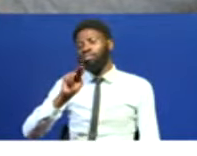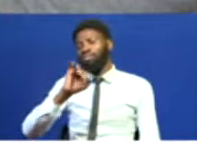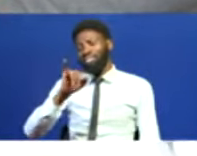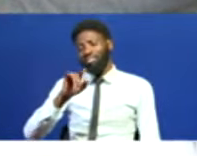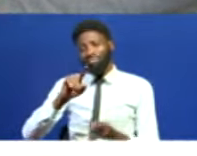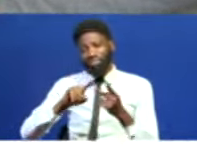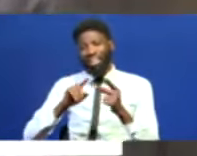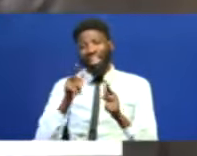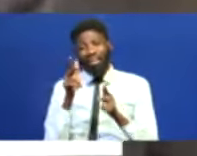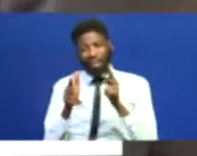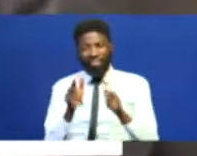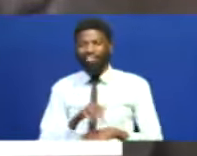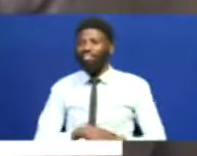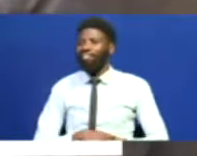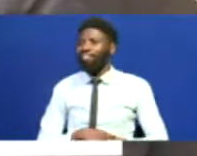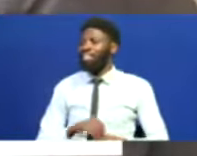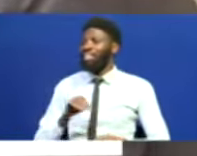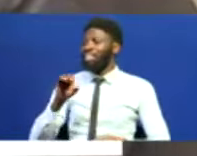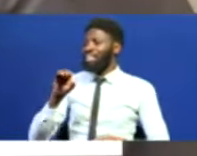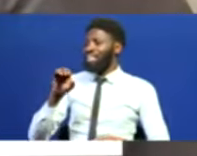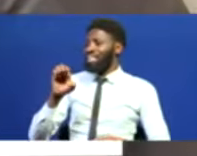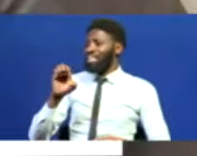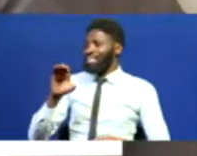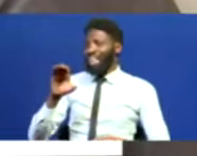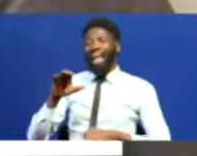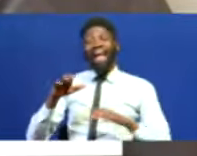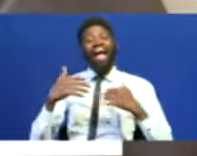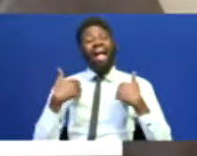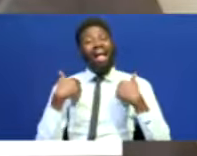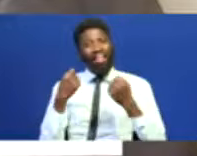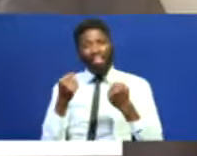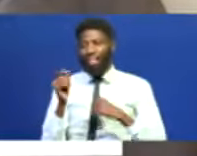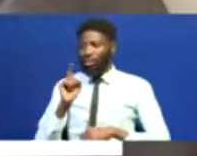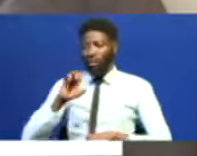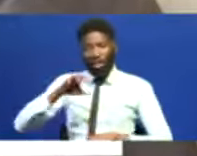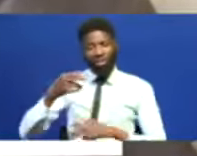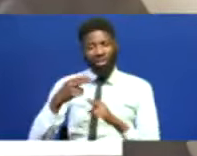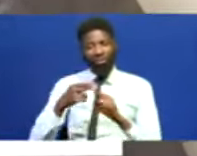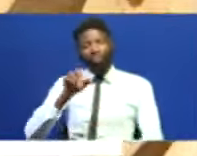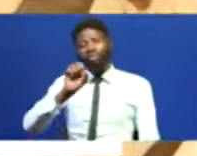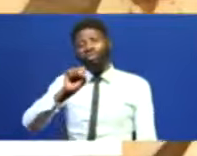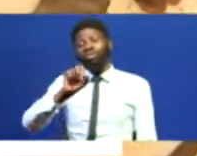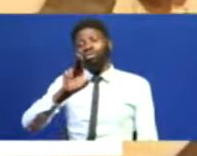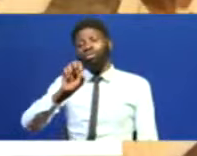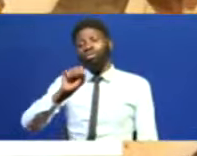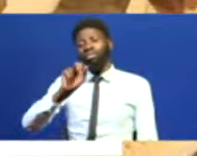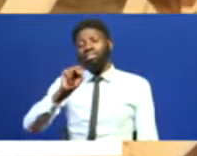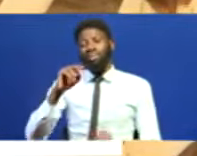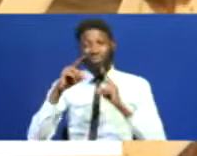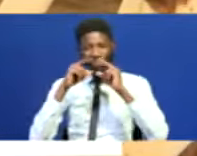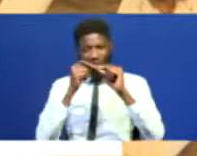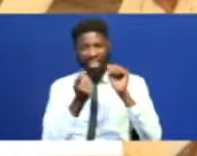Waziri wa afya katika kaunti ya Nairobi, Susan Silantoi, alibainisha kuwa kati ya visa